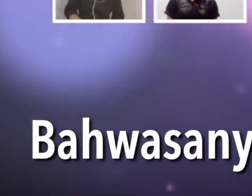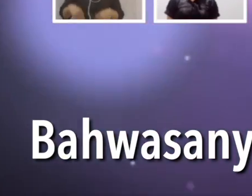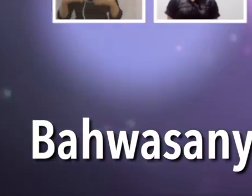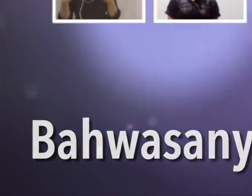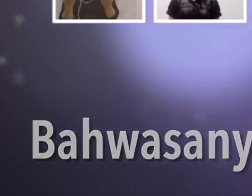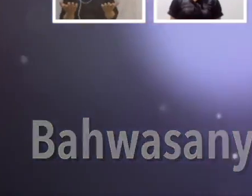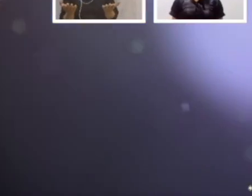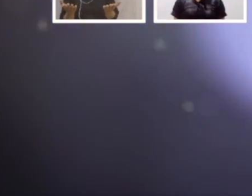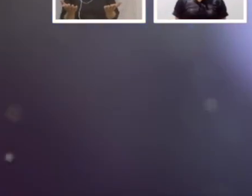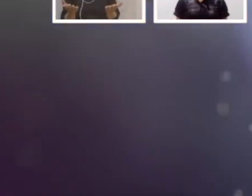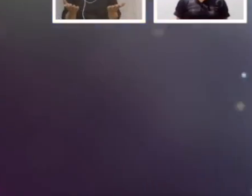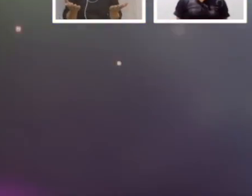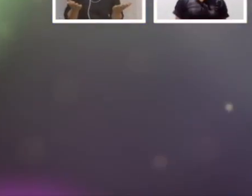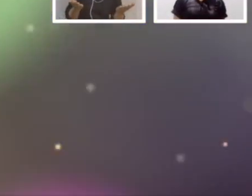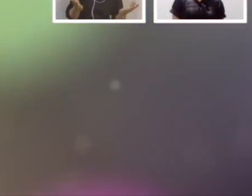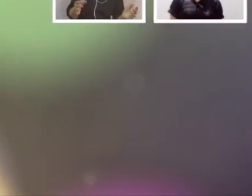setia-Nya.